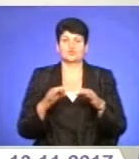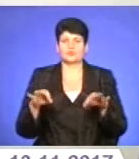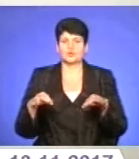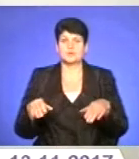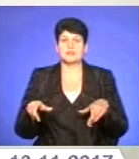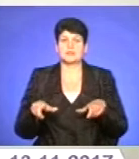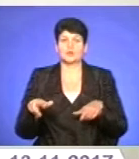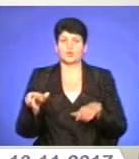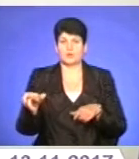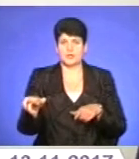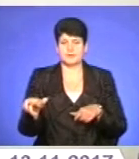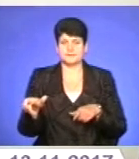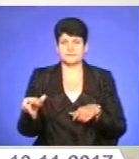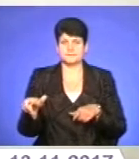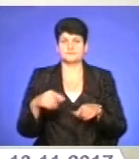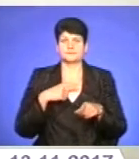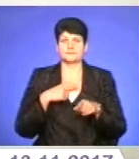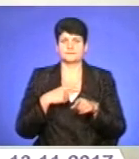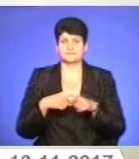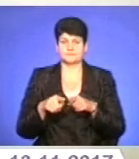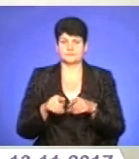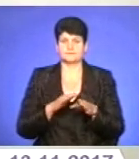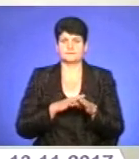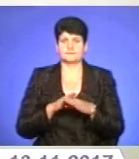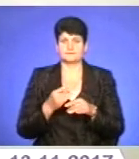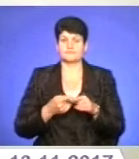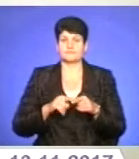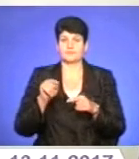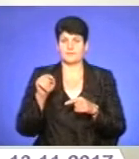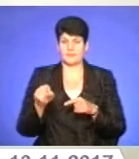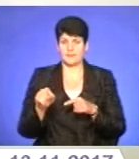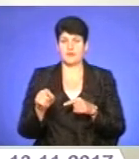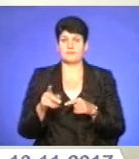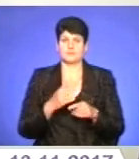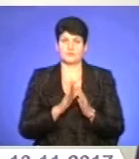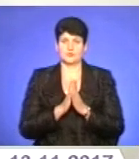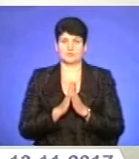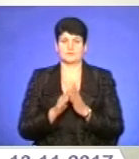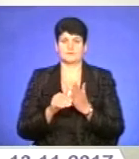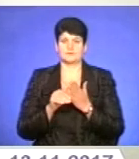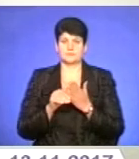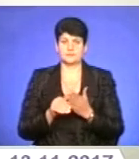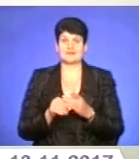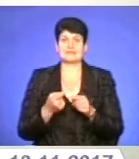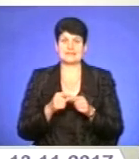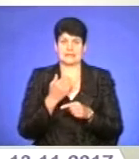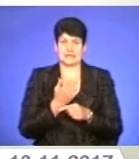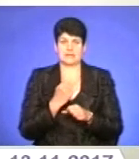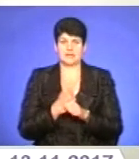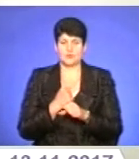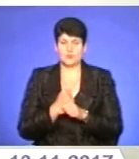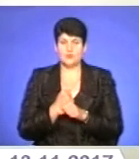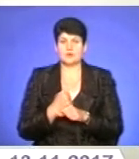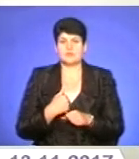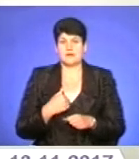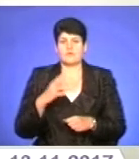доріг реагувати на це. Ми просимо, щоб вони ініціювали, адже їхня ця робота. Ну, я вважаю,